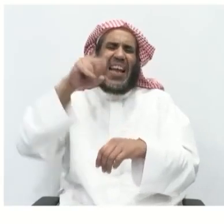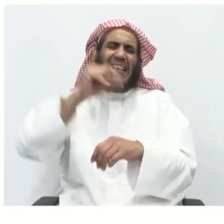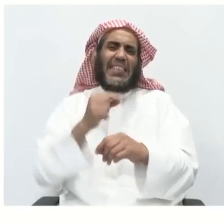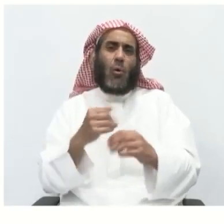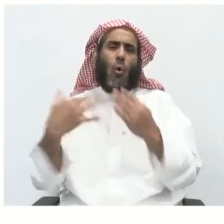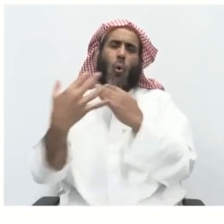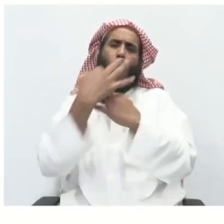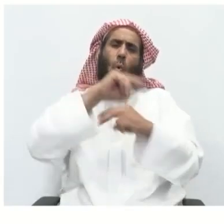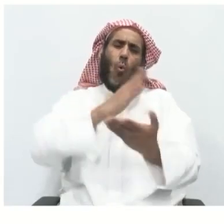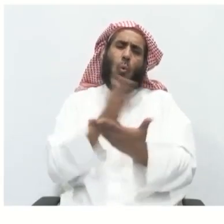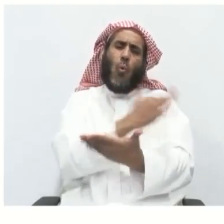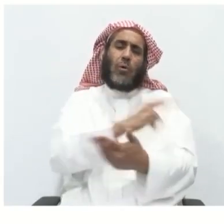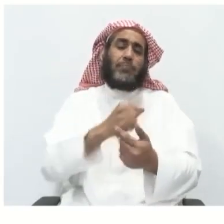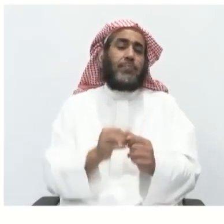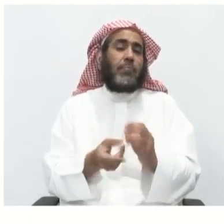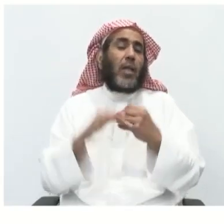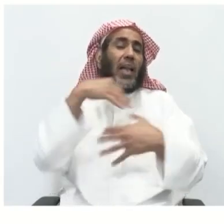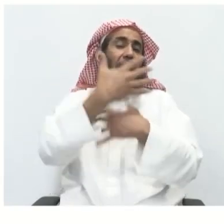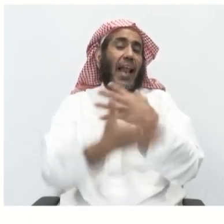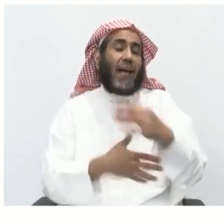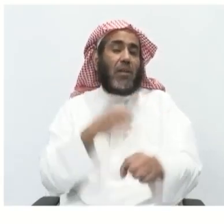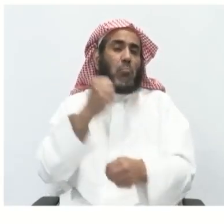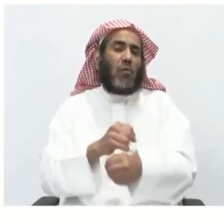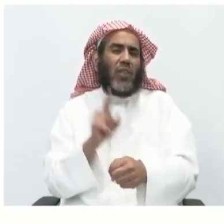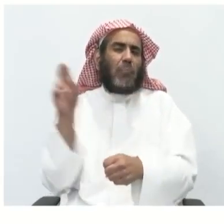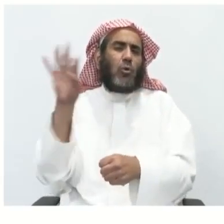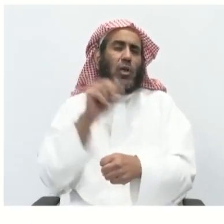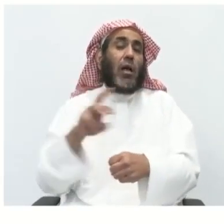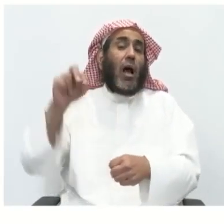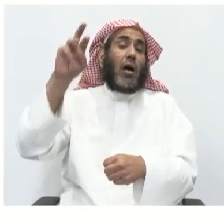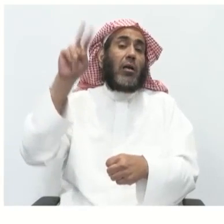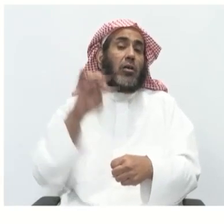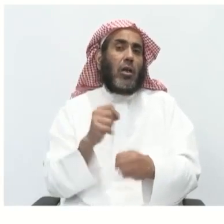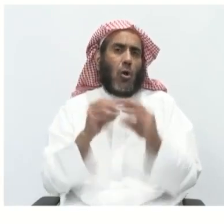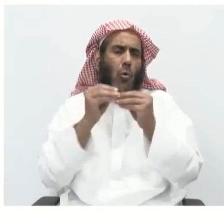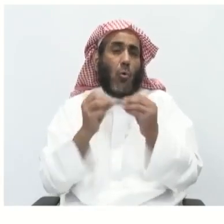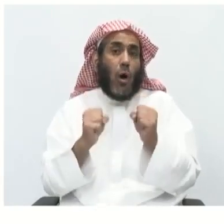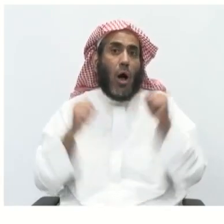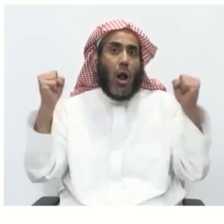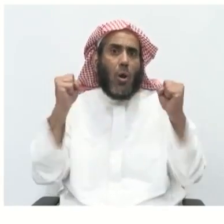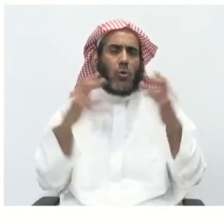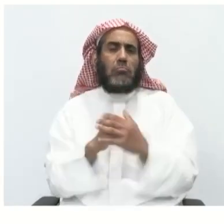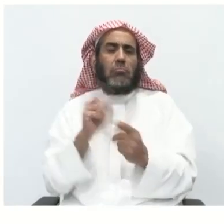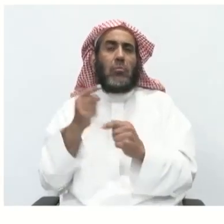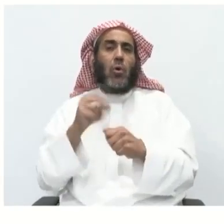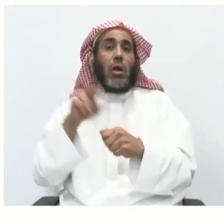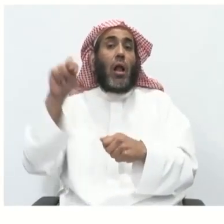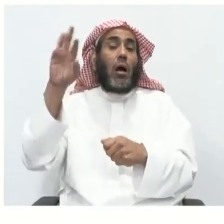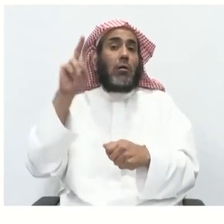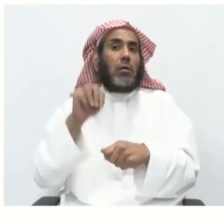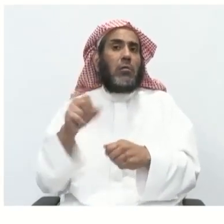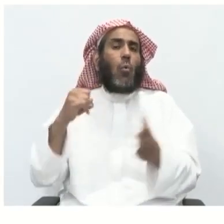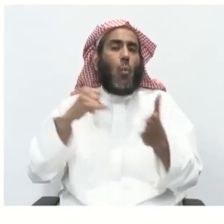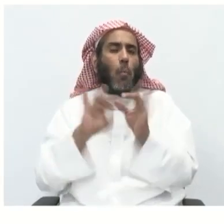نلاحظ التركيب الداخلي غلاف المحفظه البروتينى للار ان ايه لاحظ ان لونها نشط وايضا الار ان اي